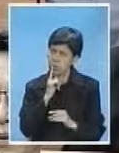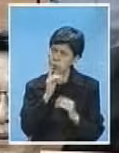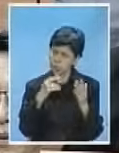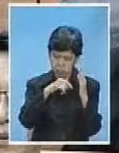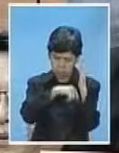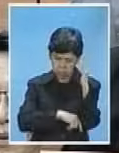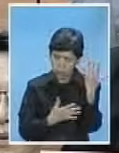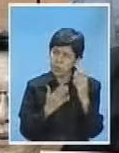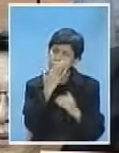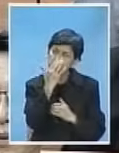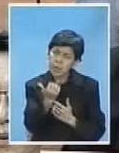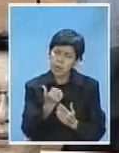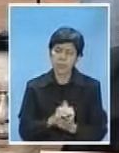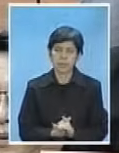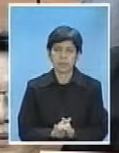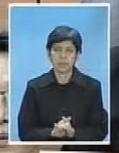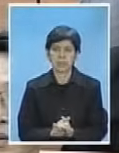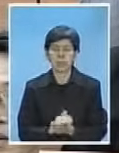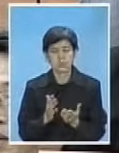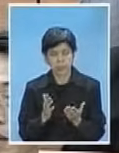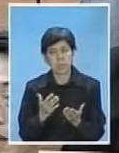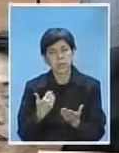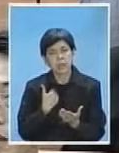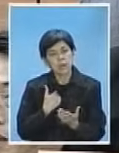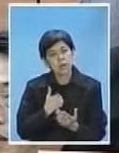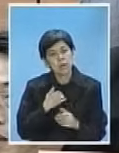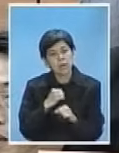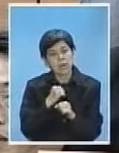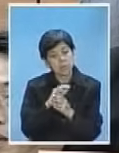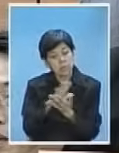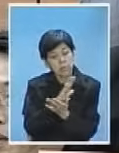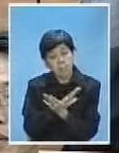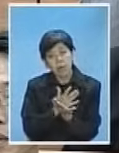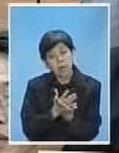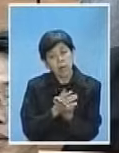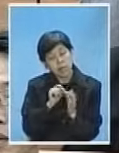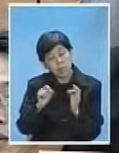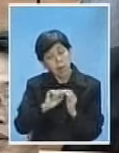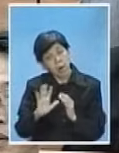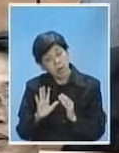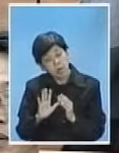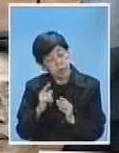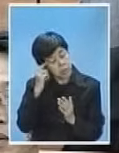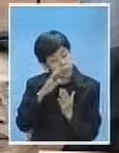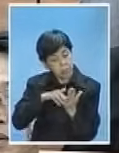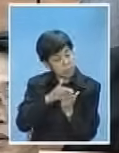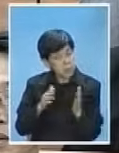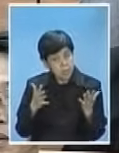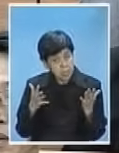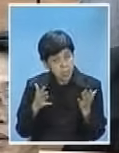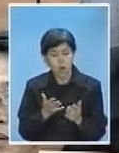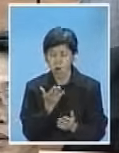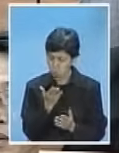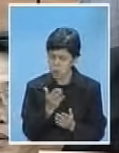เหตุผลอะไรนะครับหรือไม่อยากจะเปลืองกระดาษ หรือไม่มีนโยบายกรุณ